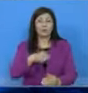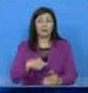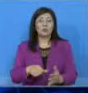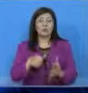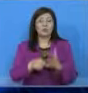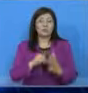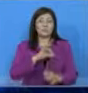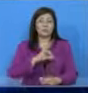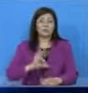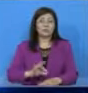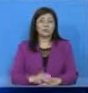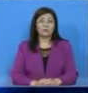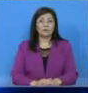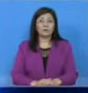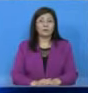6,21.